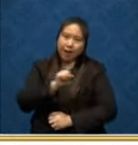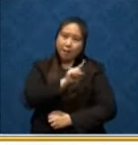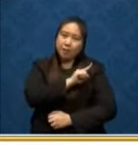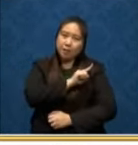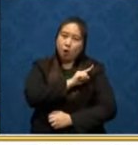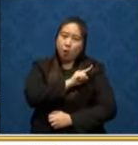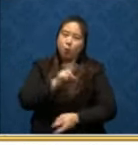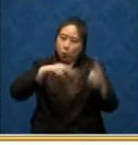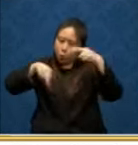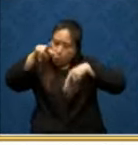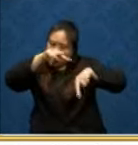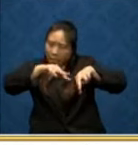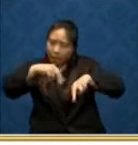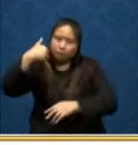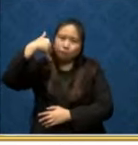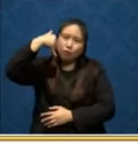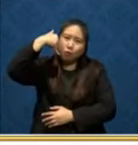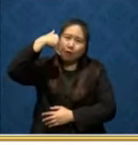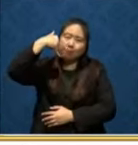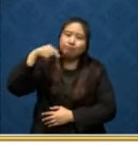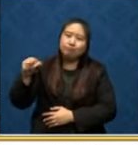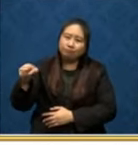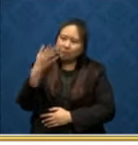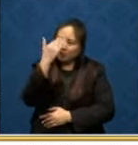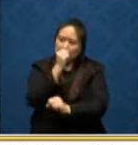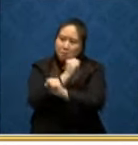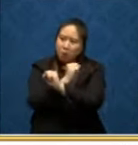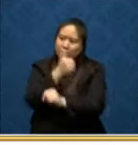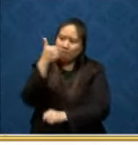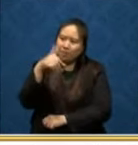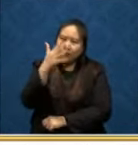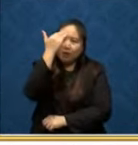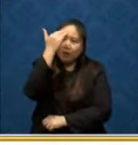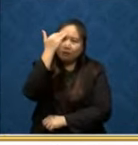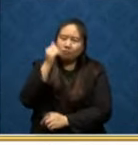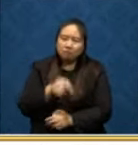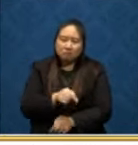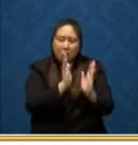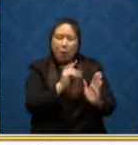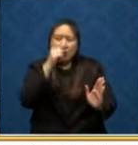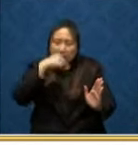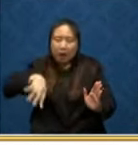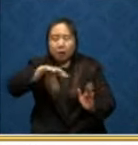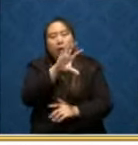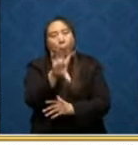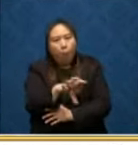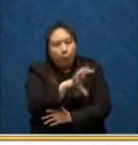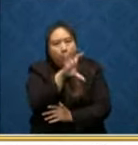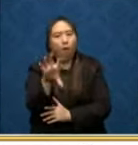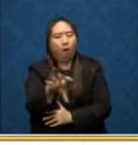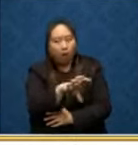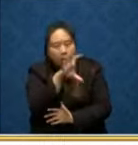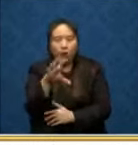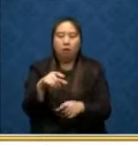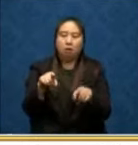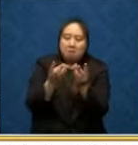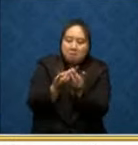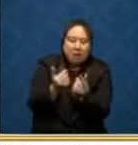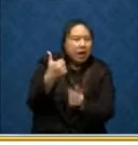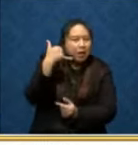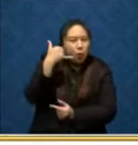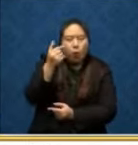ให้บริการเครือข่ายโทรศัพท์ฉันถึงป้องกันไม่ได้ยังปล่อยให้คนไทยโดนหลอกแล้วโดนหลอกอีกจากเบอร์โทร